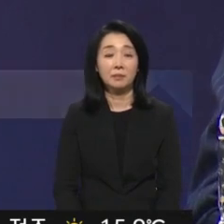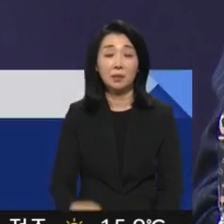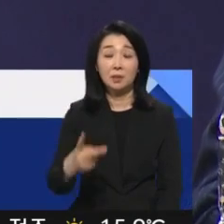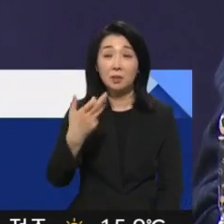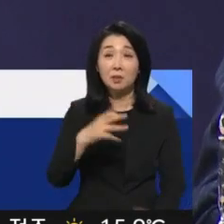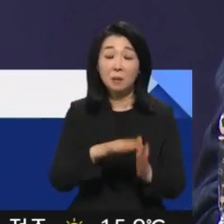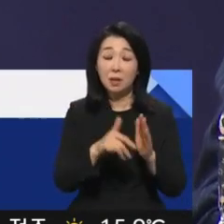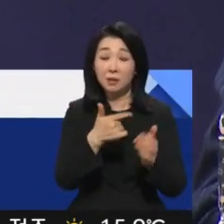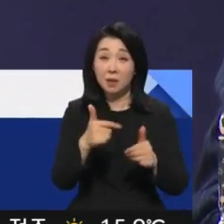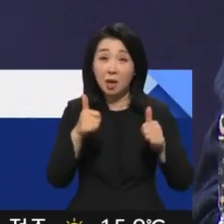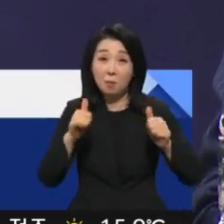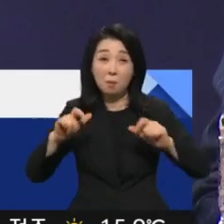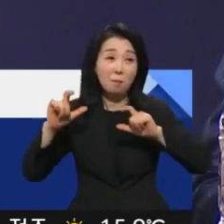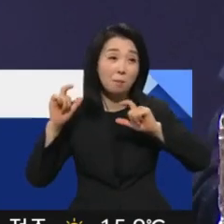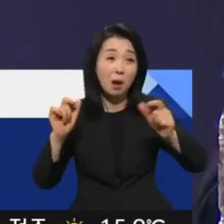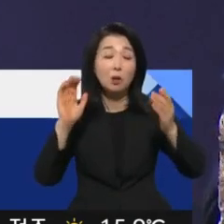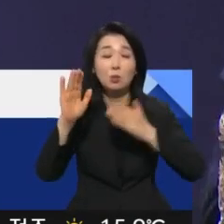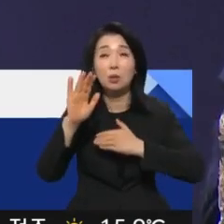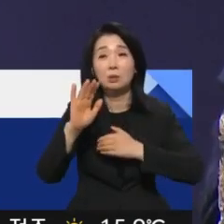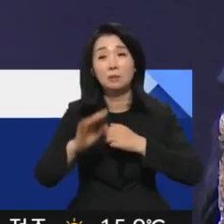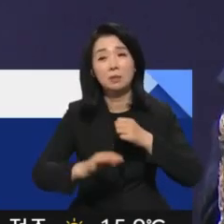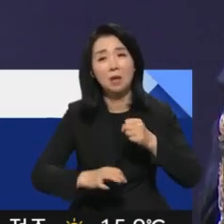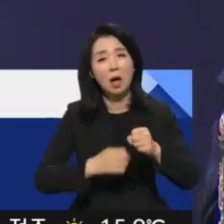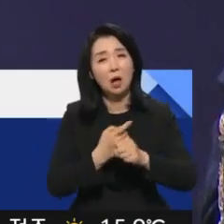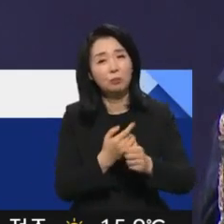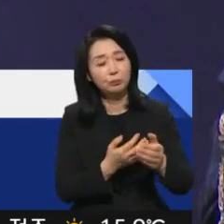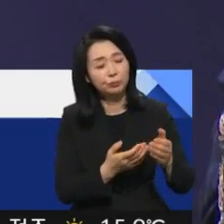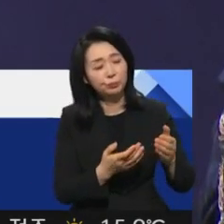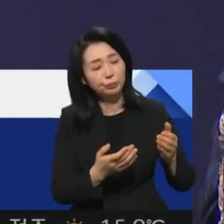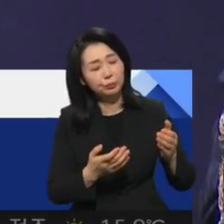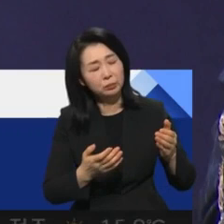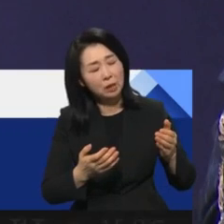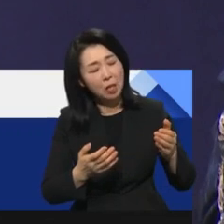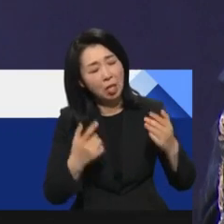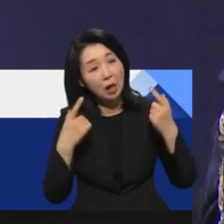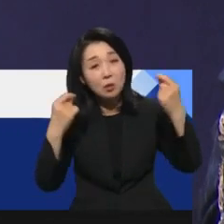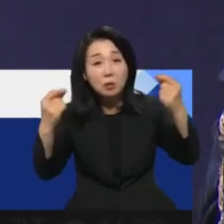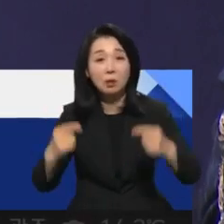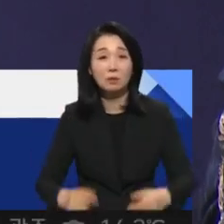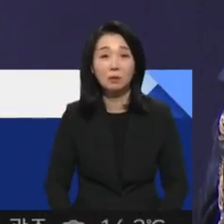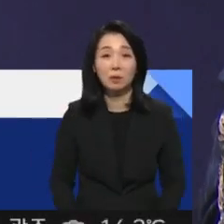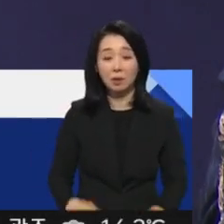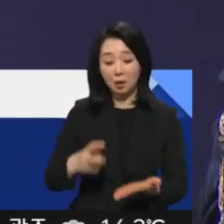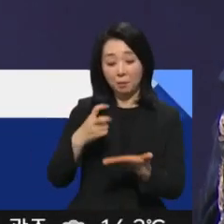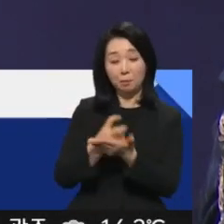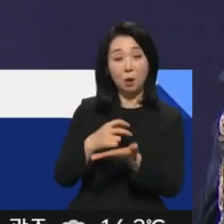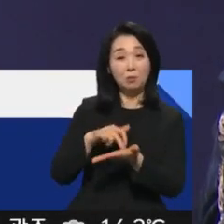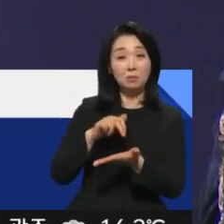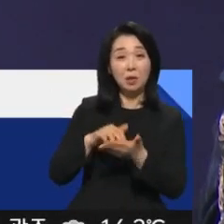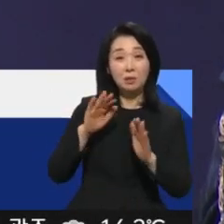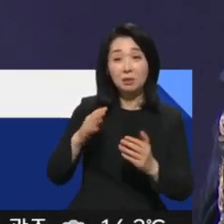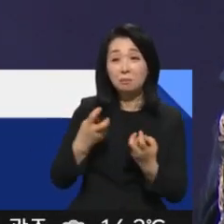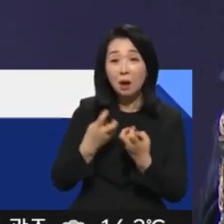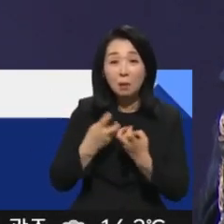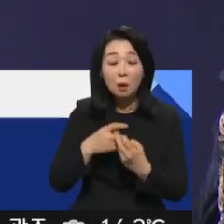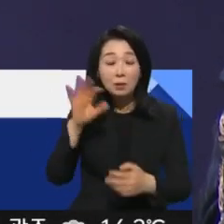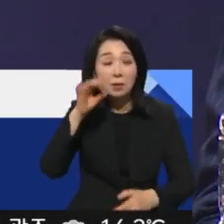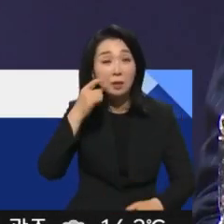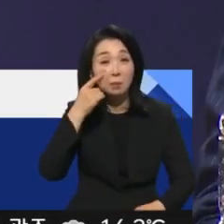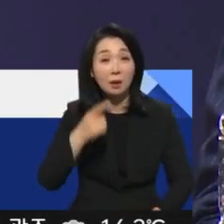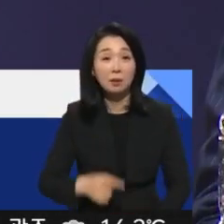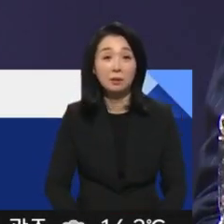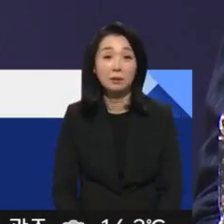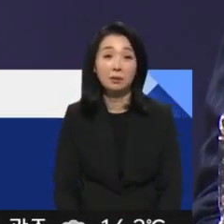2018년 대법원 판결 이후 4년 이상 친척이 없는 상황에서 일단 법적인 관점에서 현실적인 방안을 찾자는